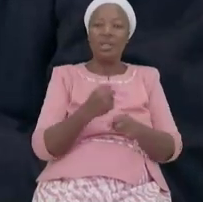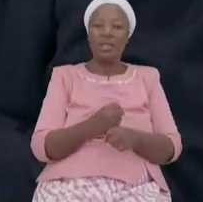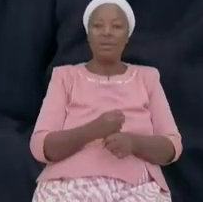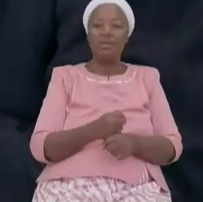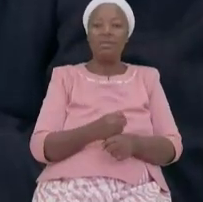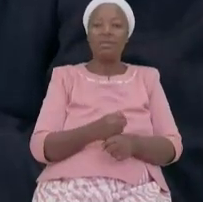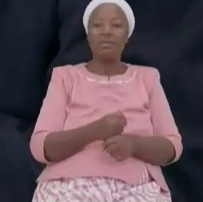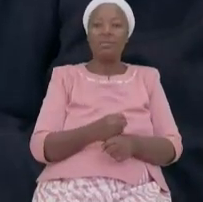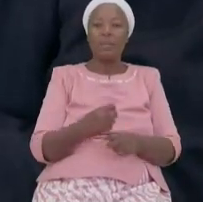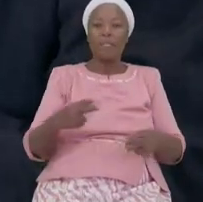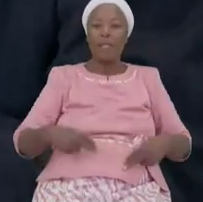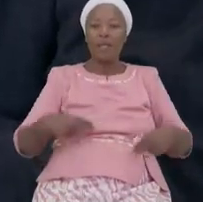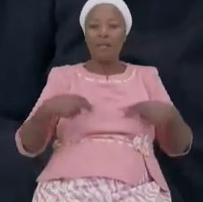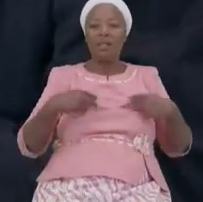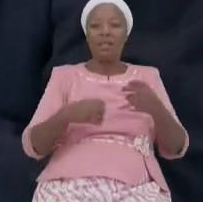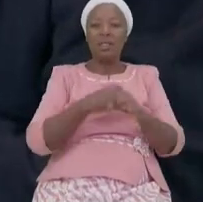Une année